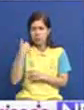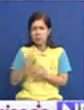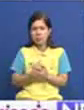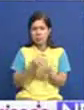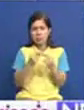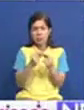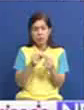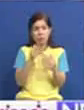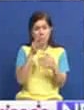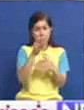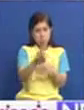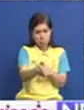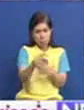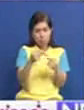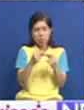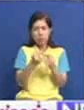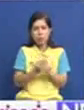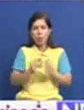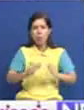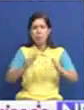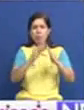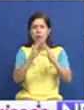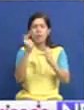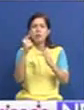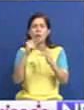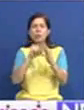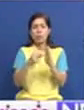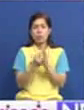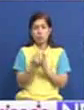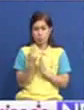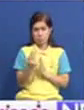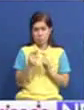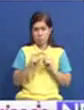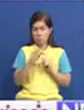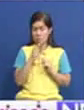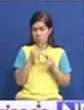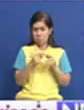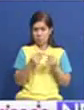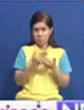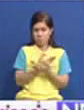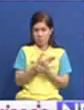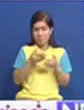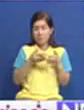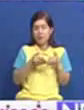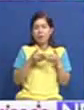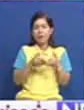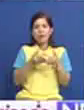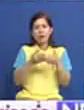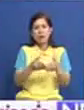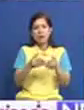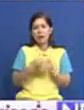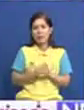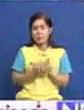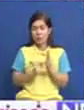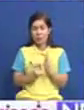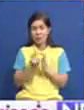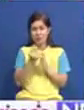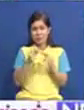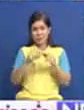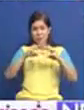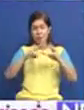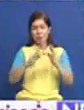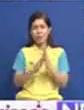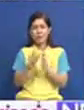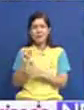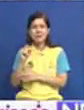จนถึงภูเขาทองใช้เวลาประมาณ2ชั่วโมงแต่เมื่อเดินทางด้วยเรือผ่านทางคลองแสนแสบจากท่าเรือวัดศรีบุญเรือง